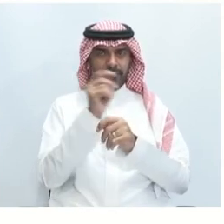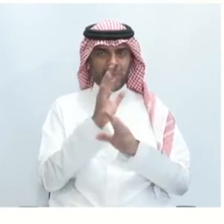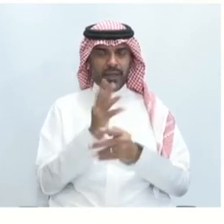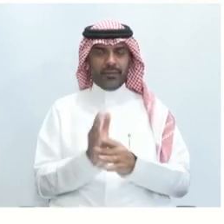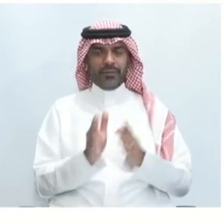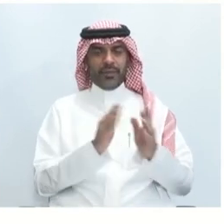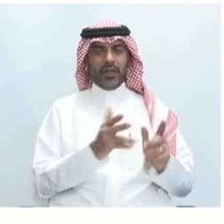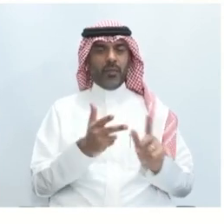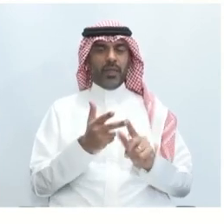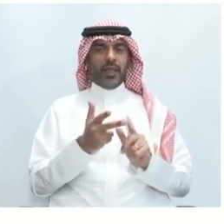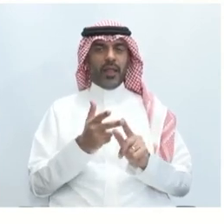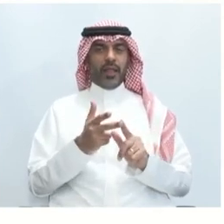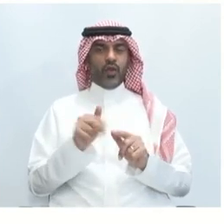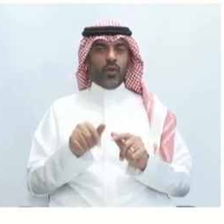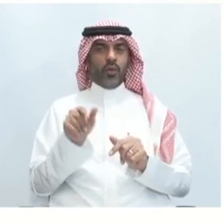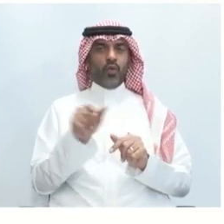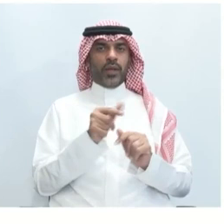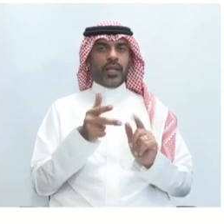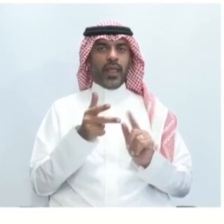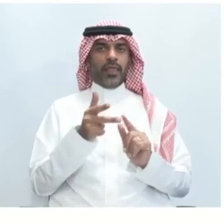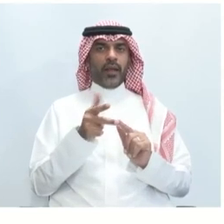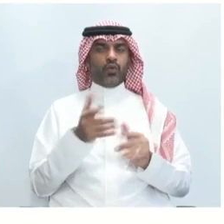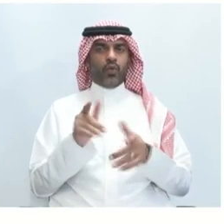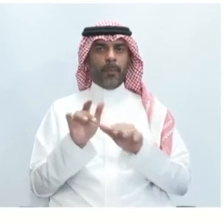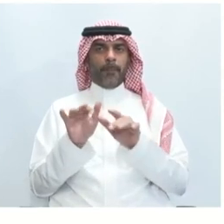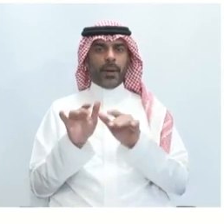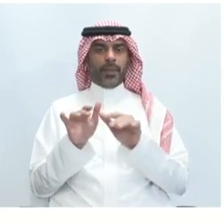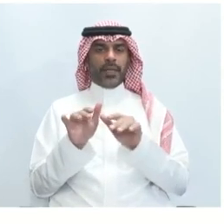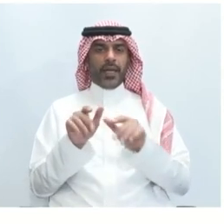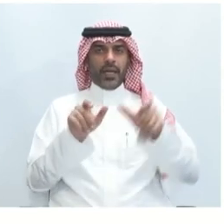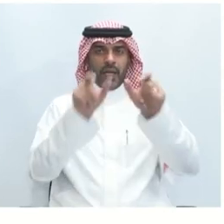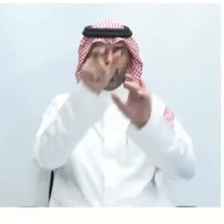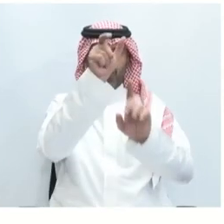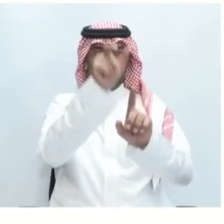سندرس الوحده الثالثه وهي برمجه الروبوتات